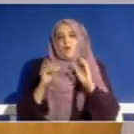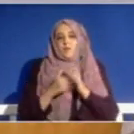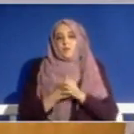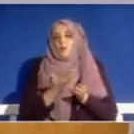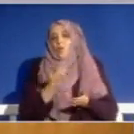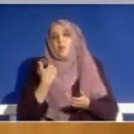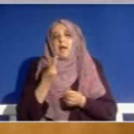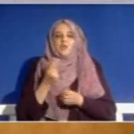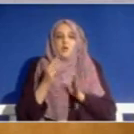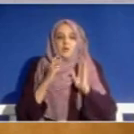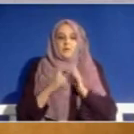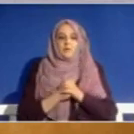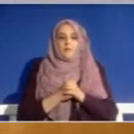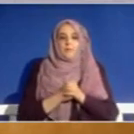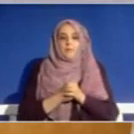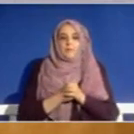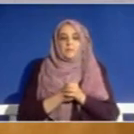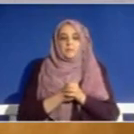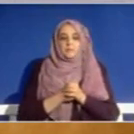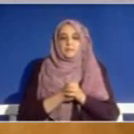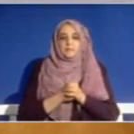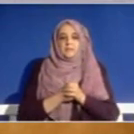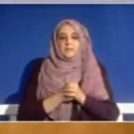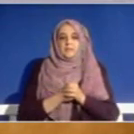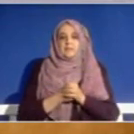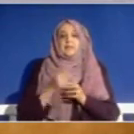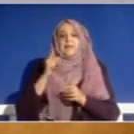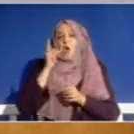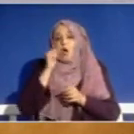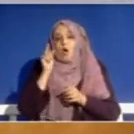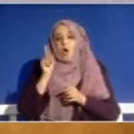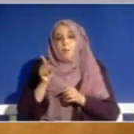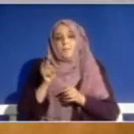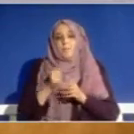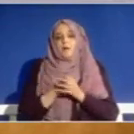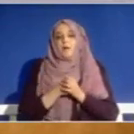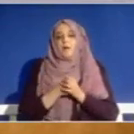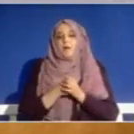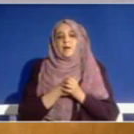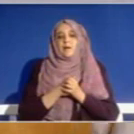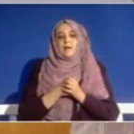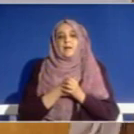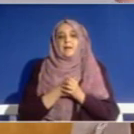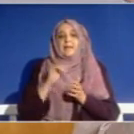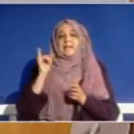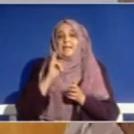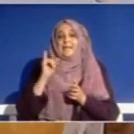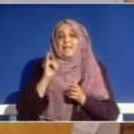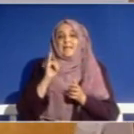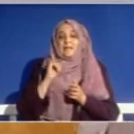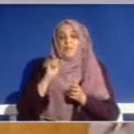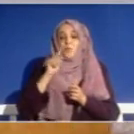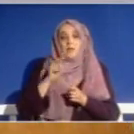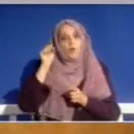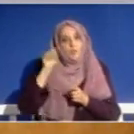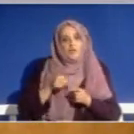دراهم. هنا صاحب الزكاة ما عندوش حق يغبط صاحب هذا الحق اللي هو الفقير